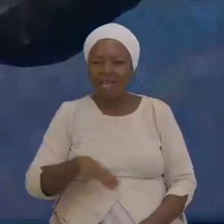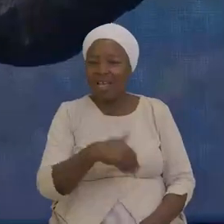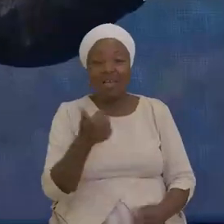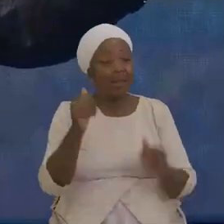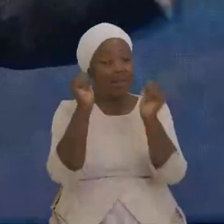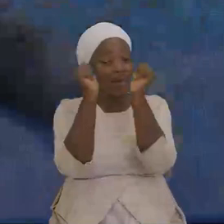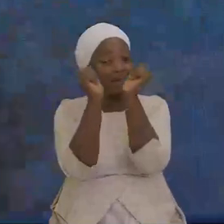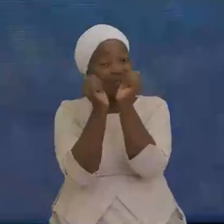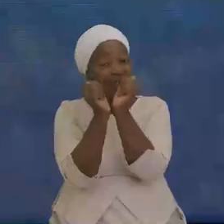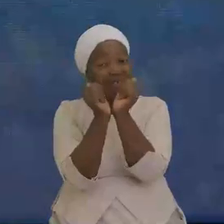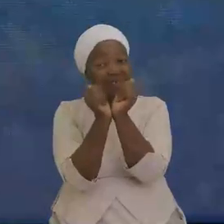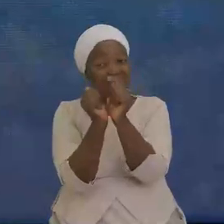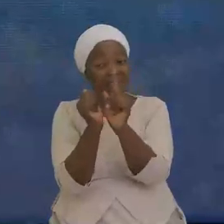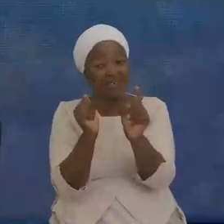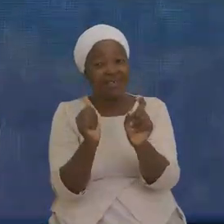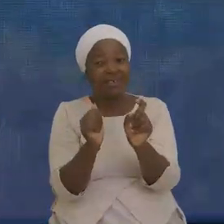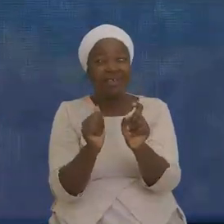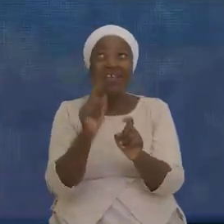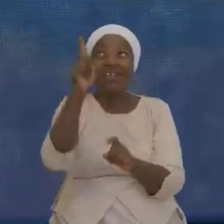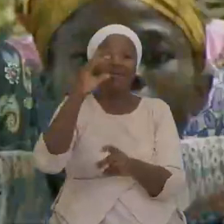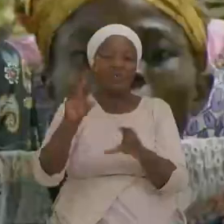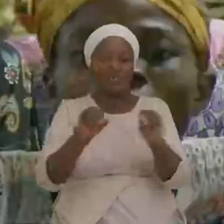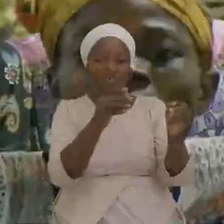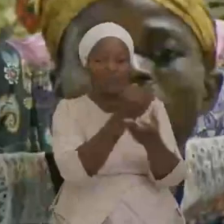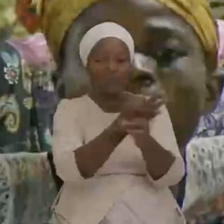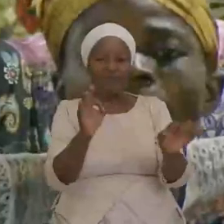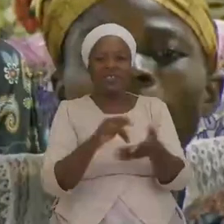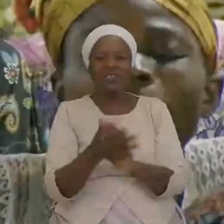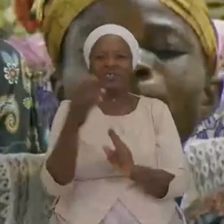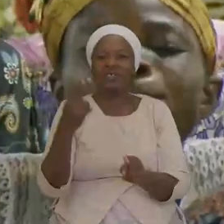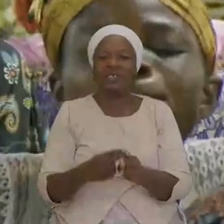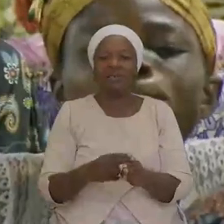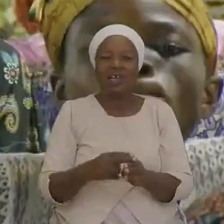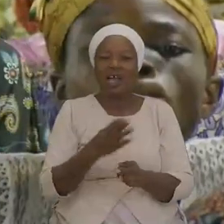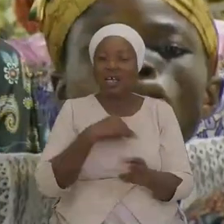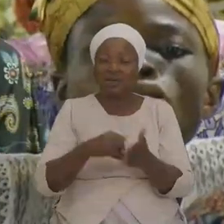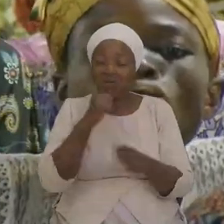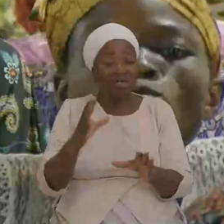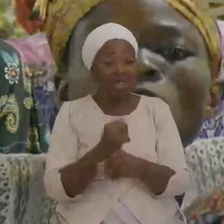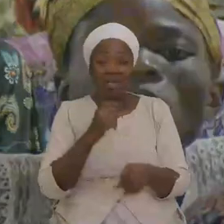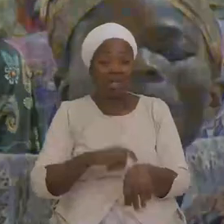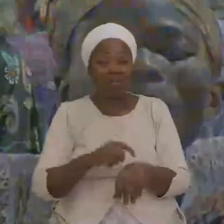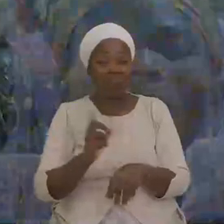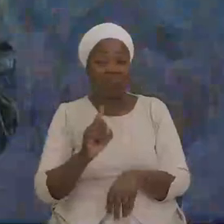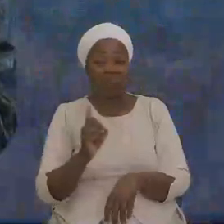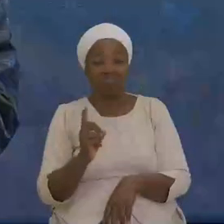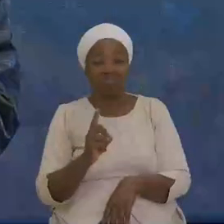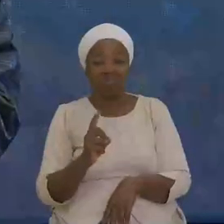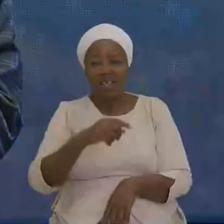Est-ce qu'il y a des liens? Il va t'affranchir. Et ça ne prendra pas de